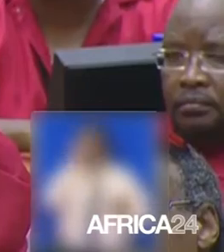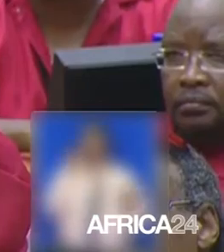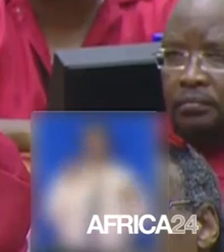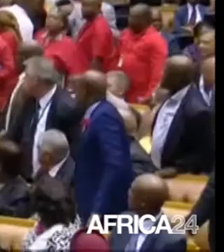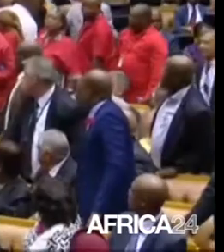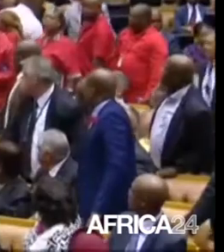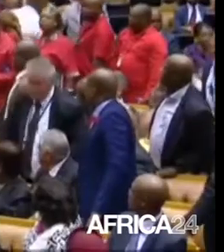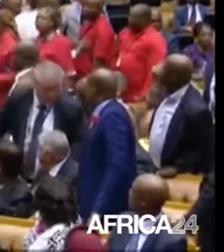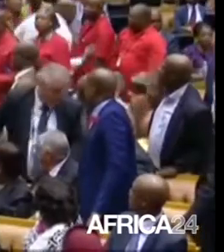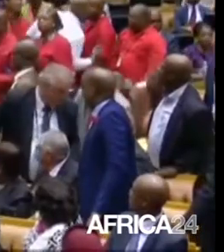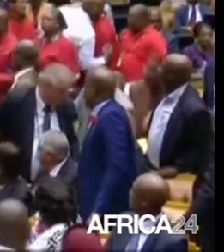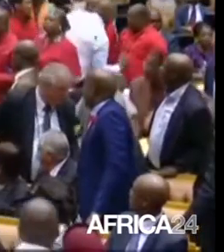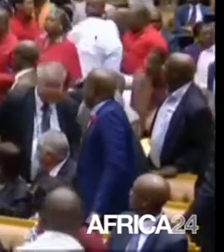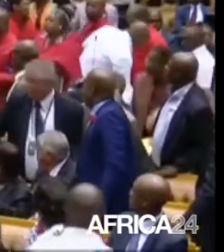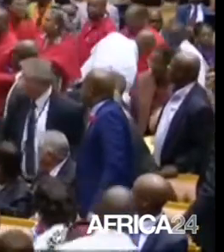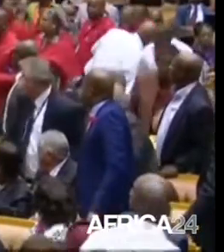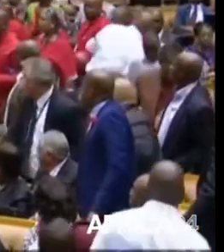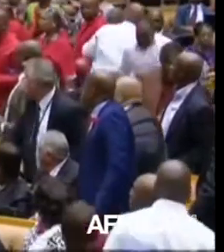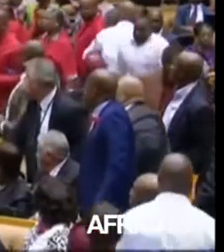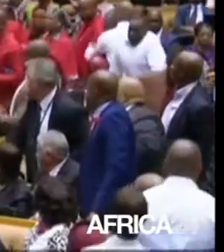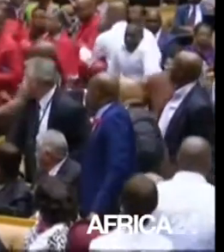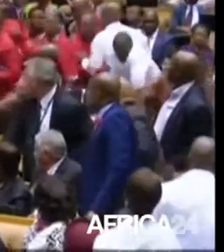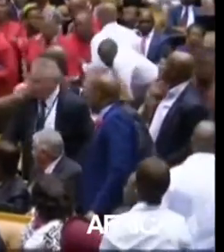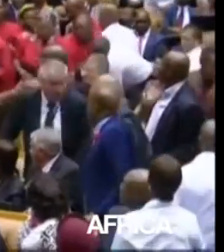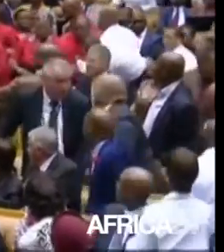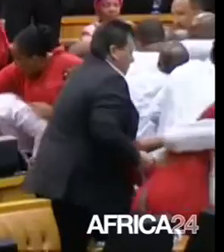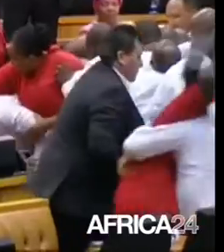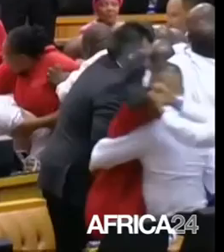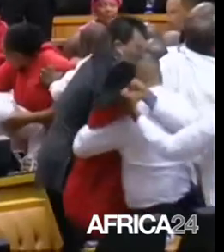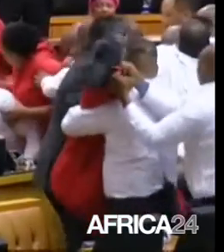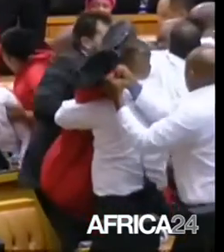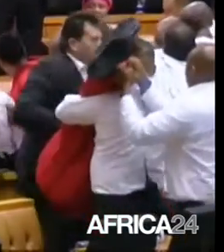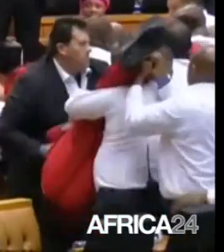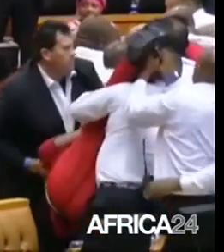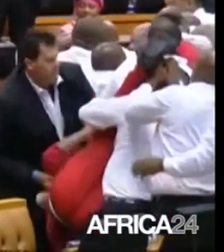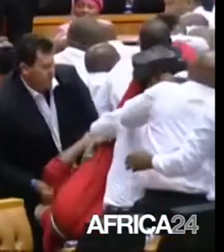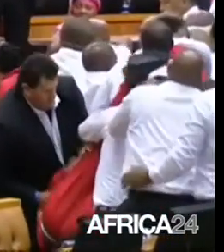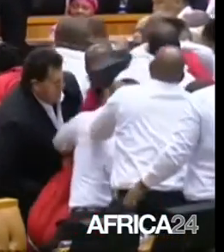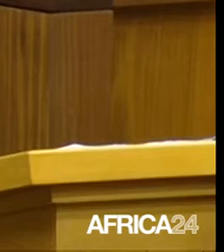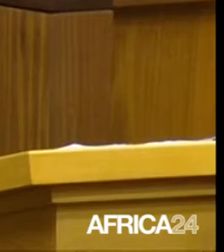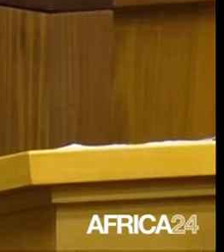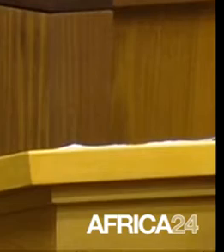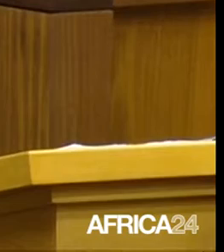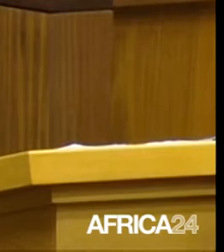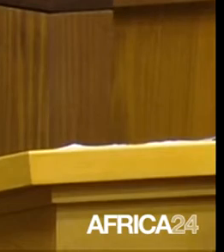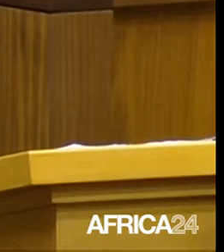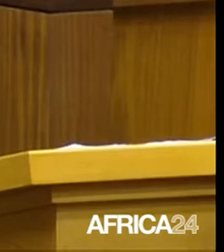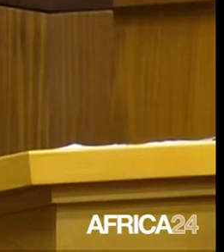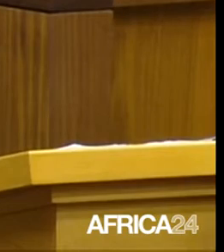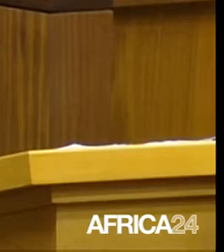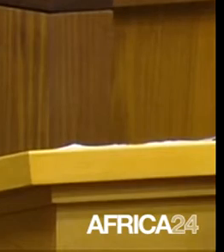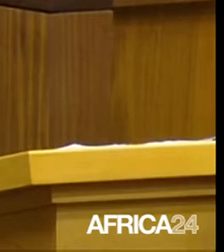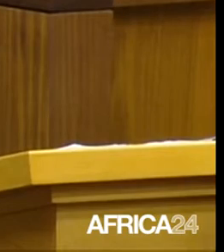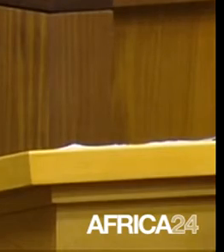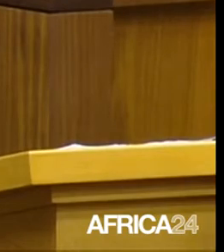bagarre générale illustre le climat politique qui règne en Afrique du Sud, où le président n'a jamais été aussi contesté. Un chef de l'État qui a une nouvelle